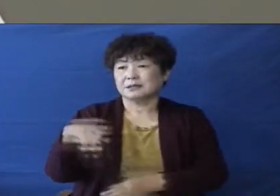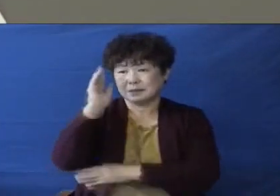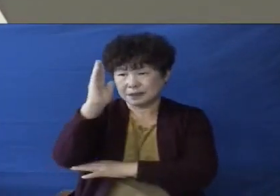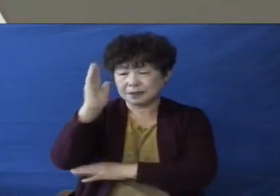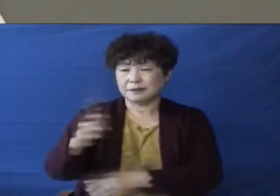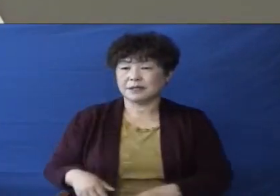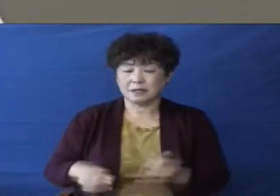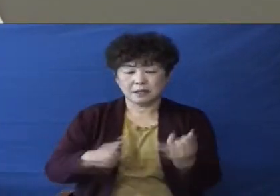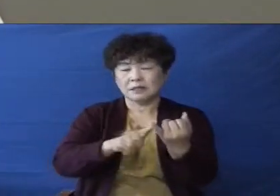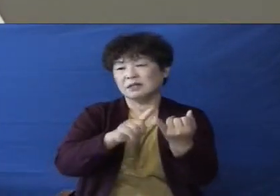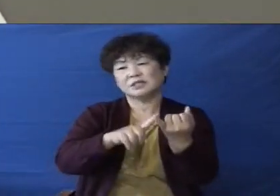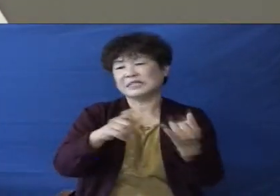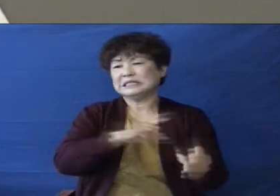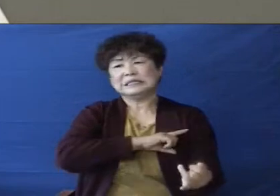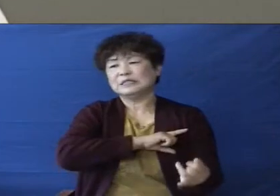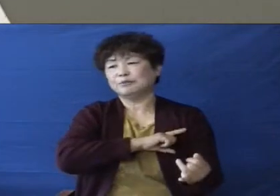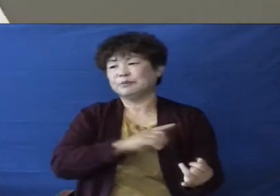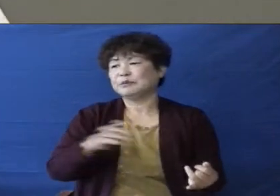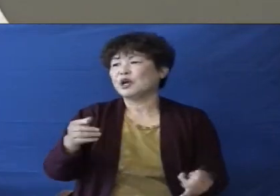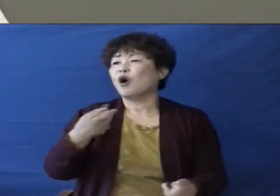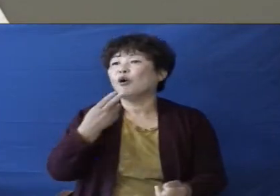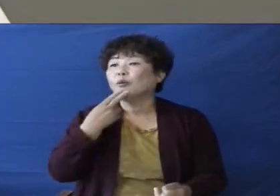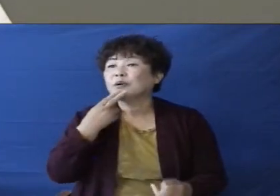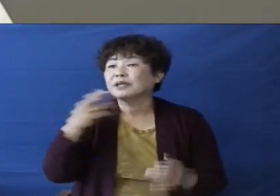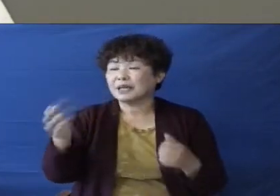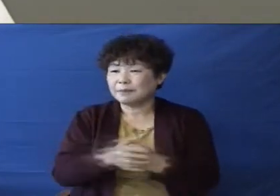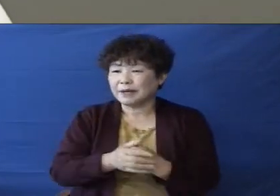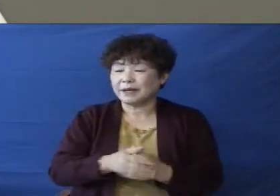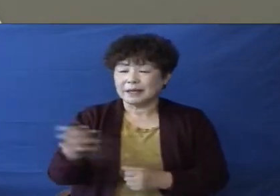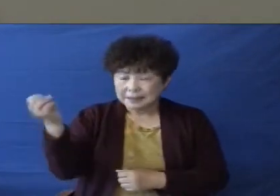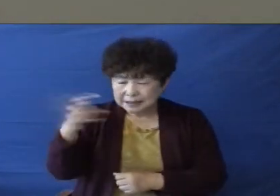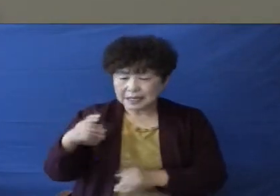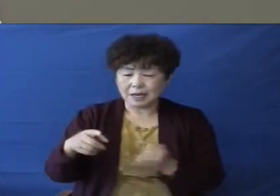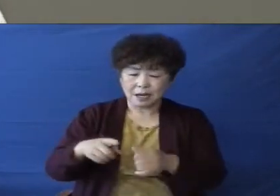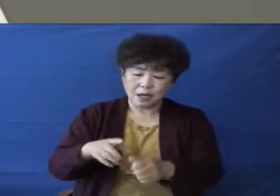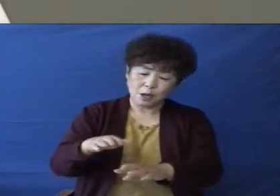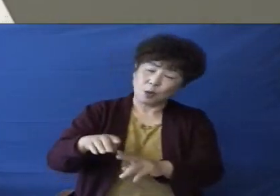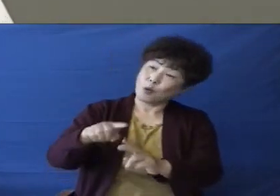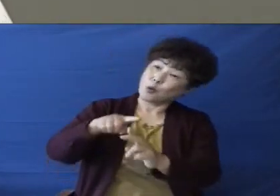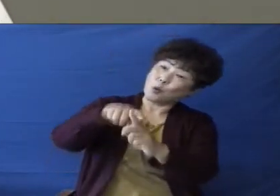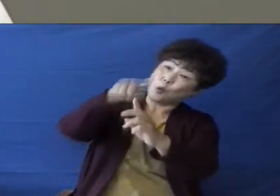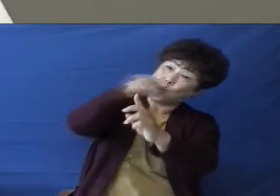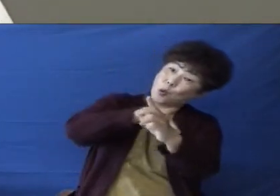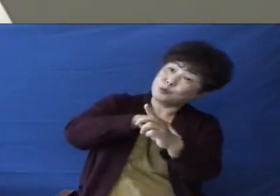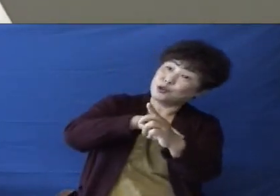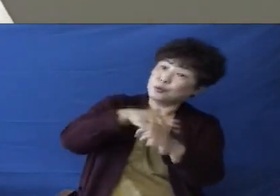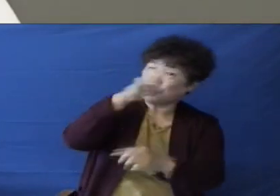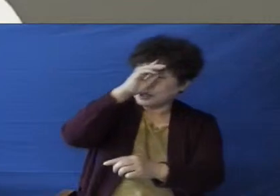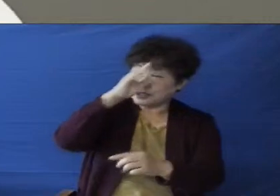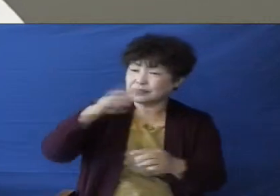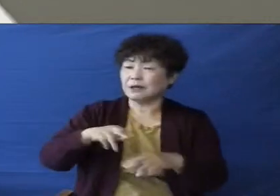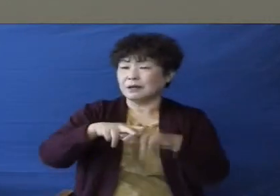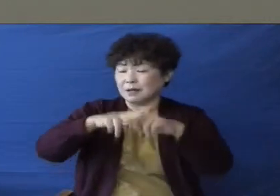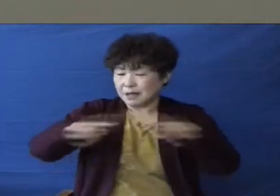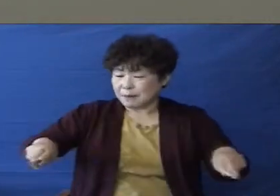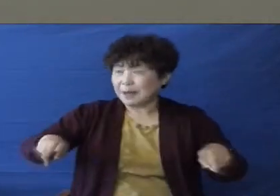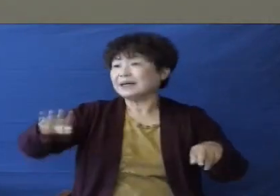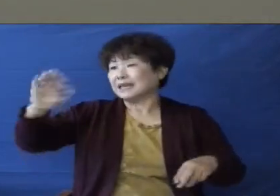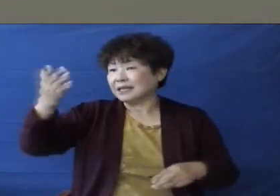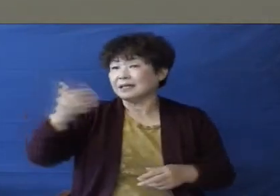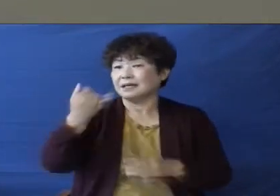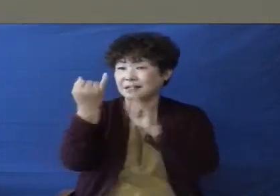않습니다 여인 의 이름이 없어서 어쩔수없이 꼽추 벽에서 노임 받은 여인 그런 제목으로 은혜를 잡았는데